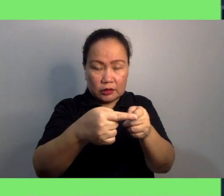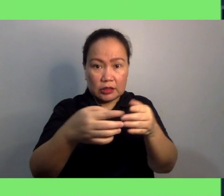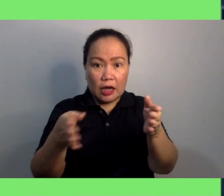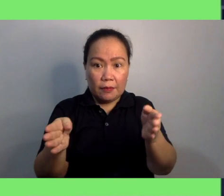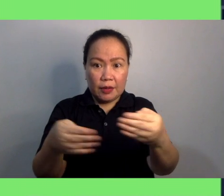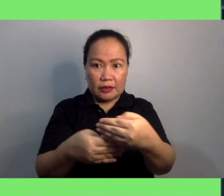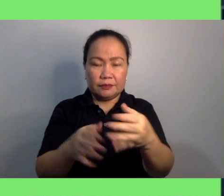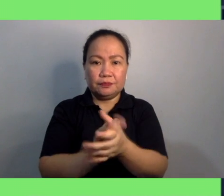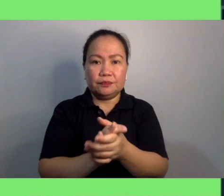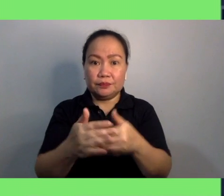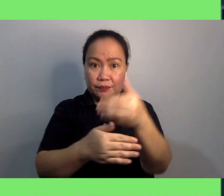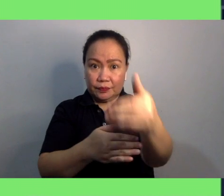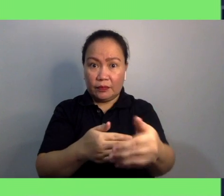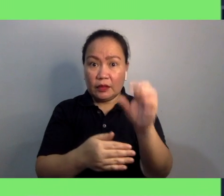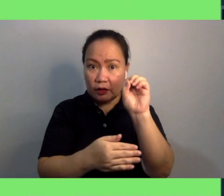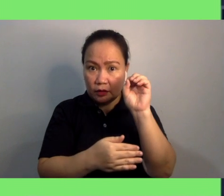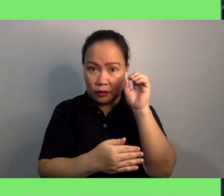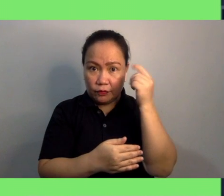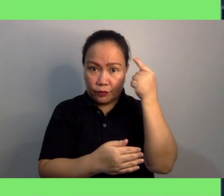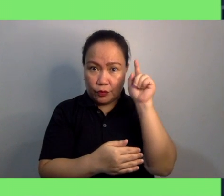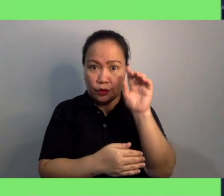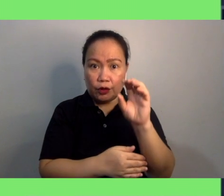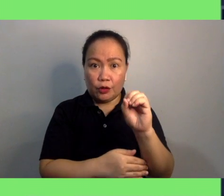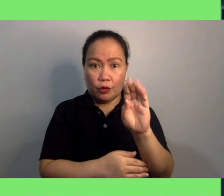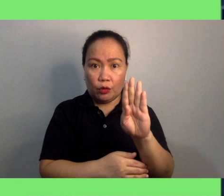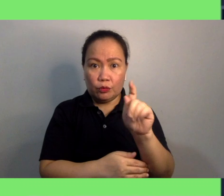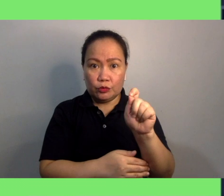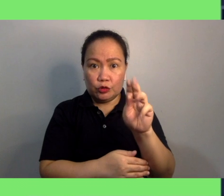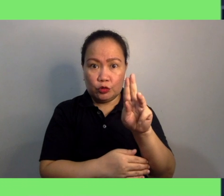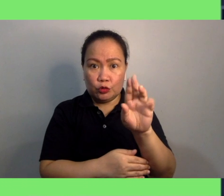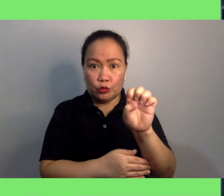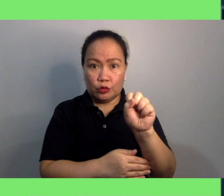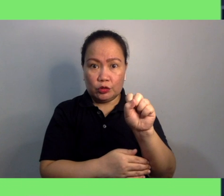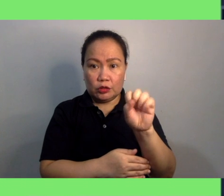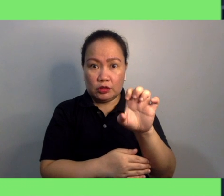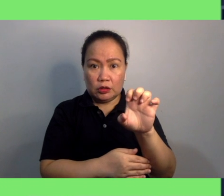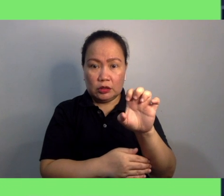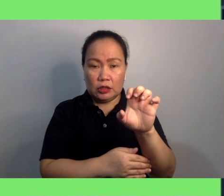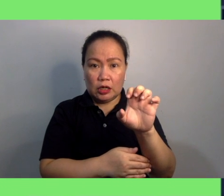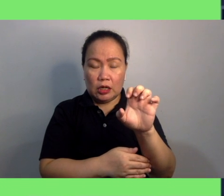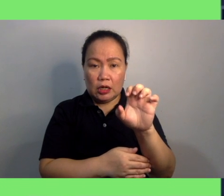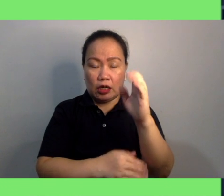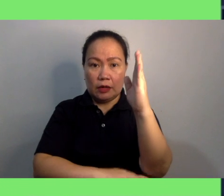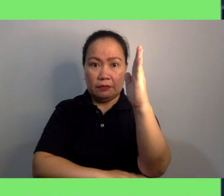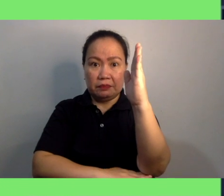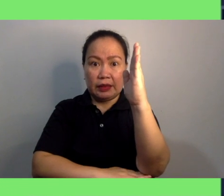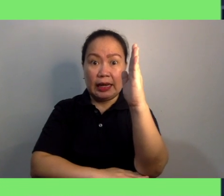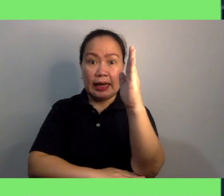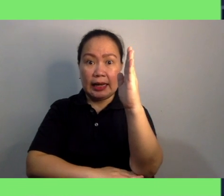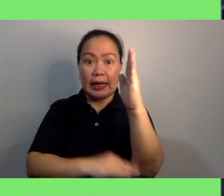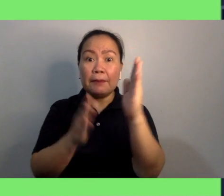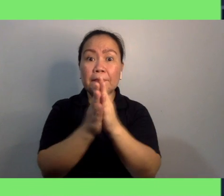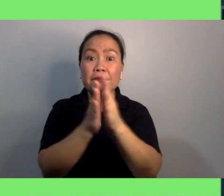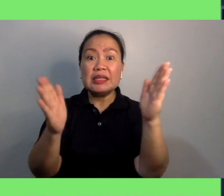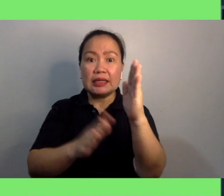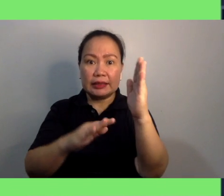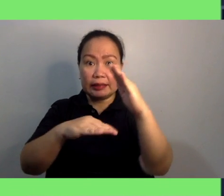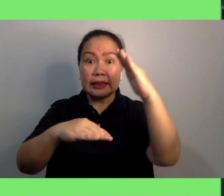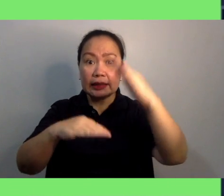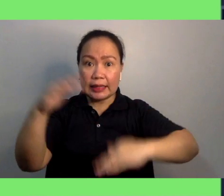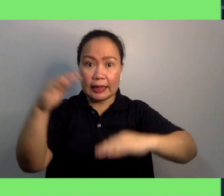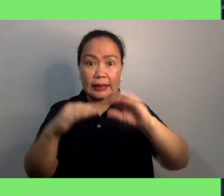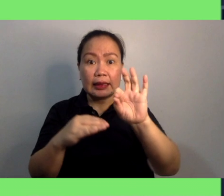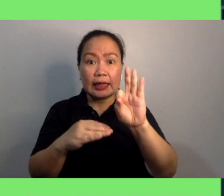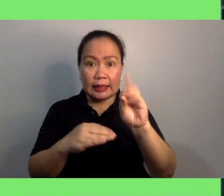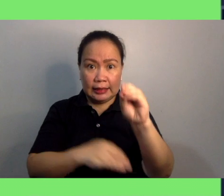next, for obtuse angle, this is an angle whose measure is greater than 90 degrees but less than